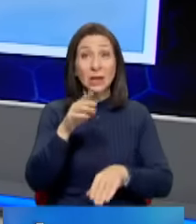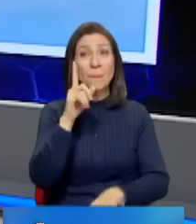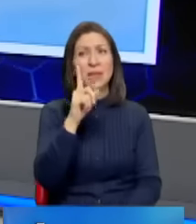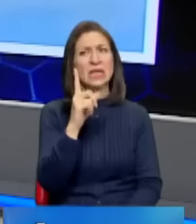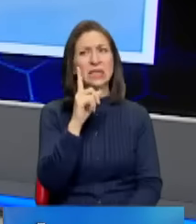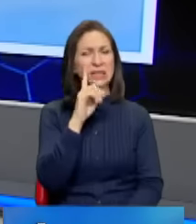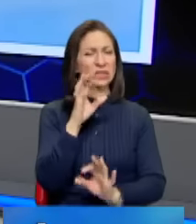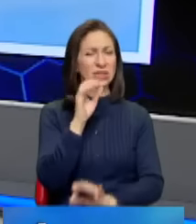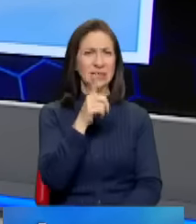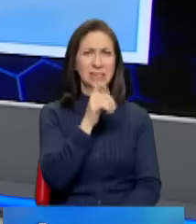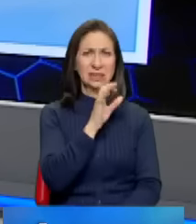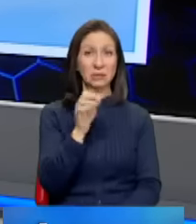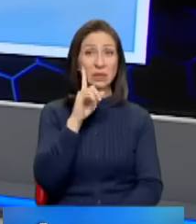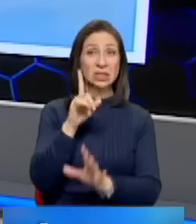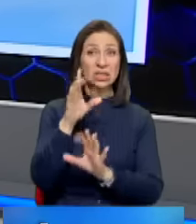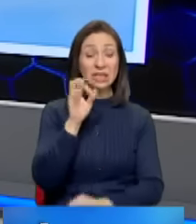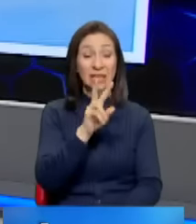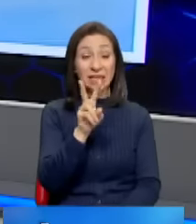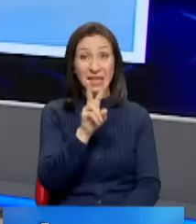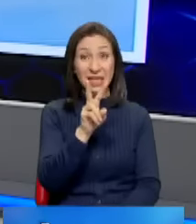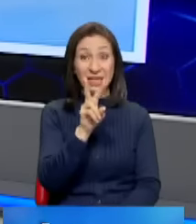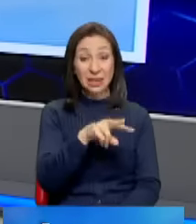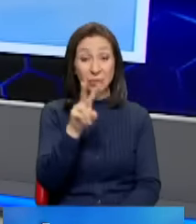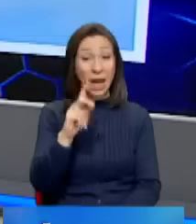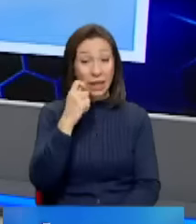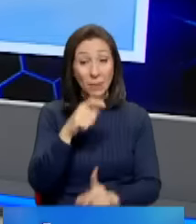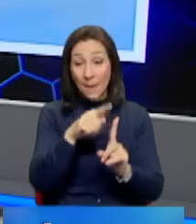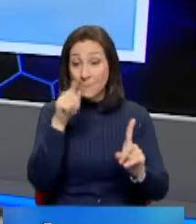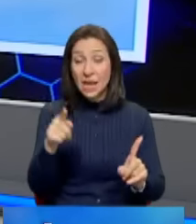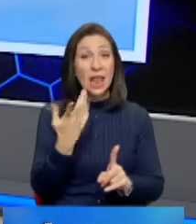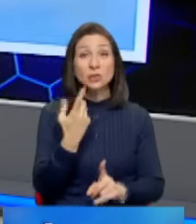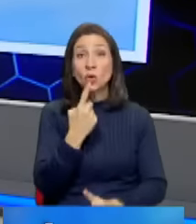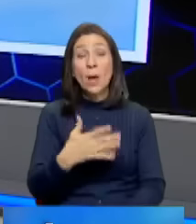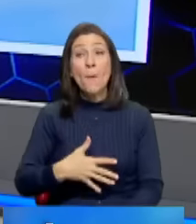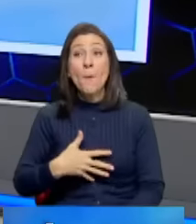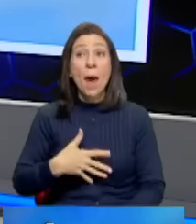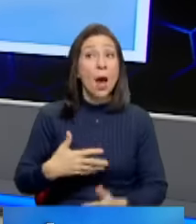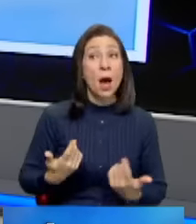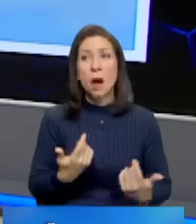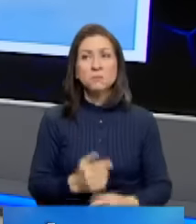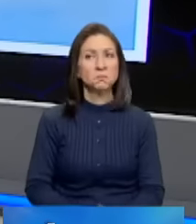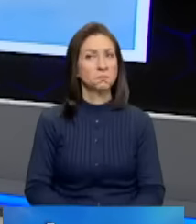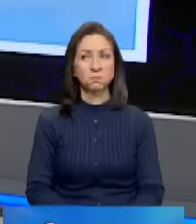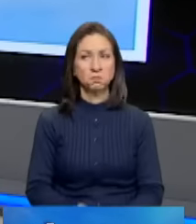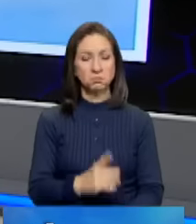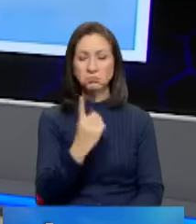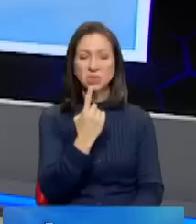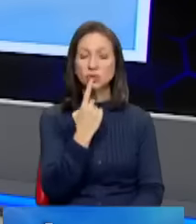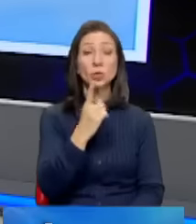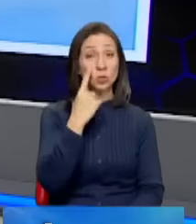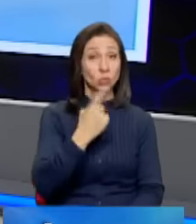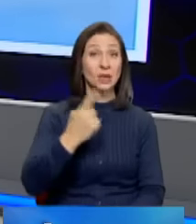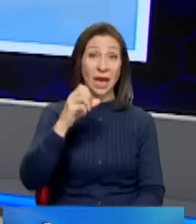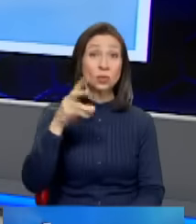bir kişi sessiz. Bir kişinin 22 Ekim'den beri ne söyleyeceği merak ediliyor. Ancak o kişi, yani